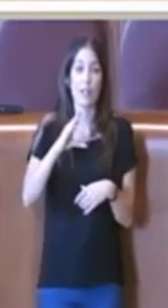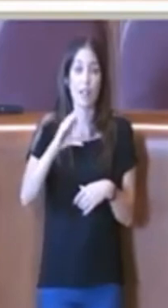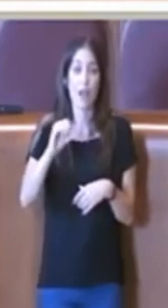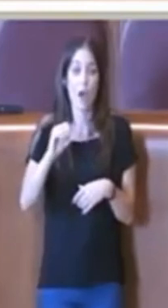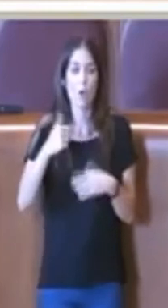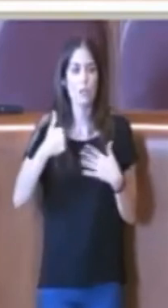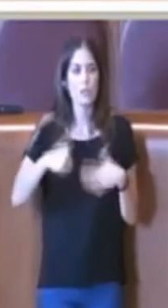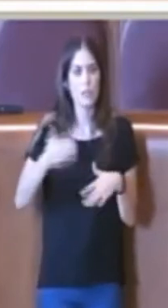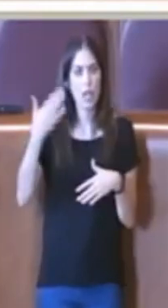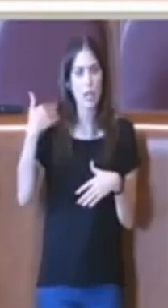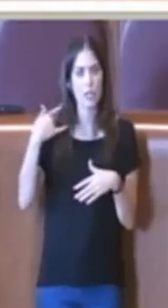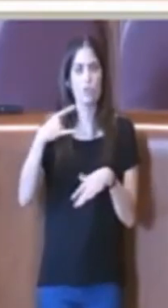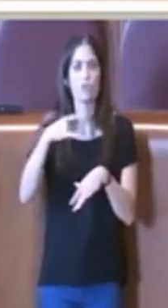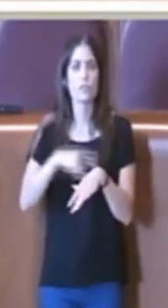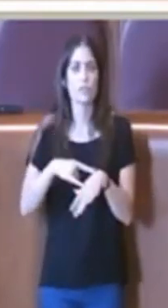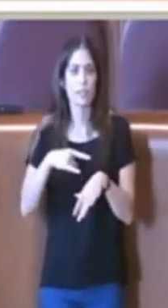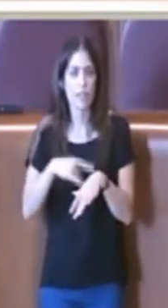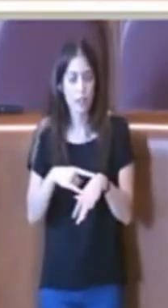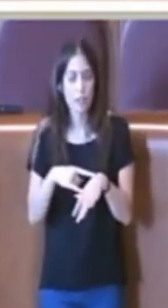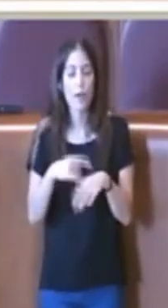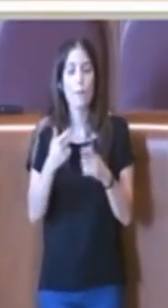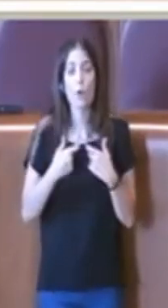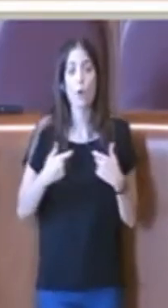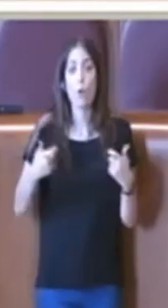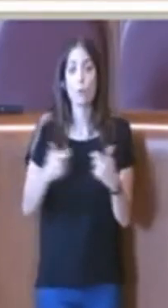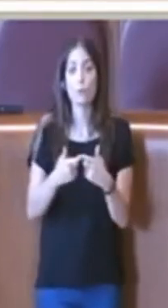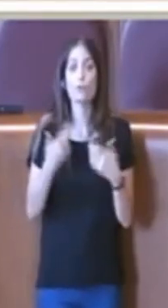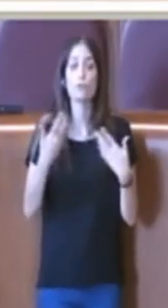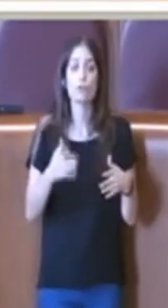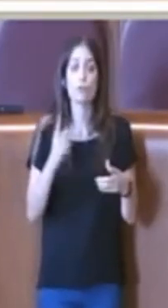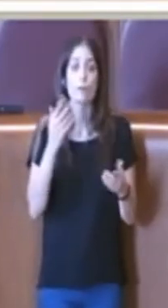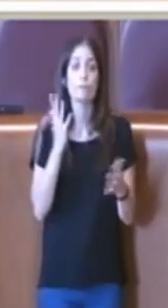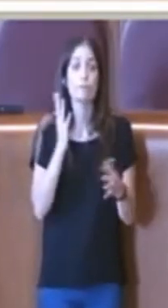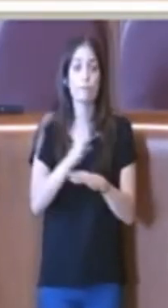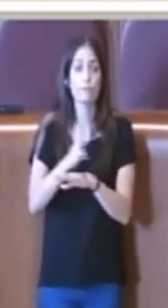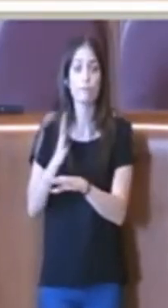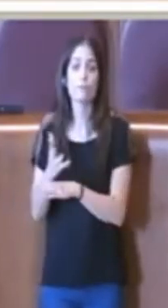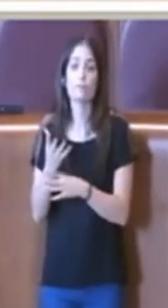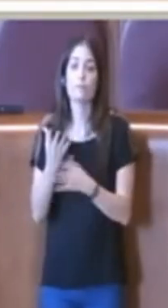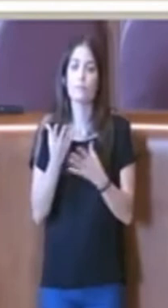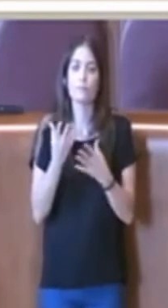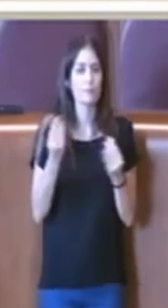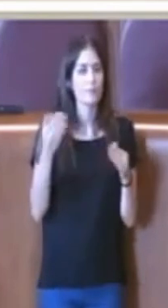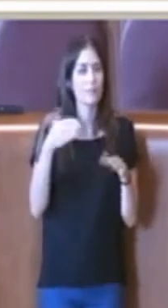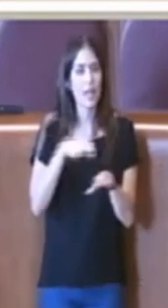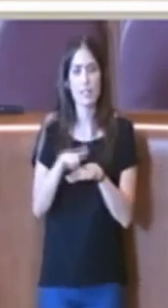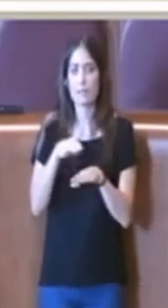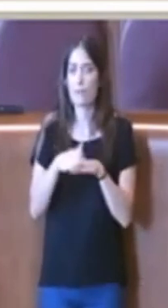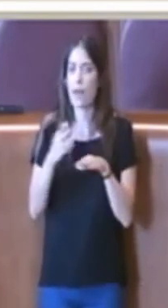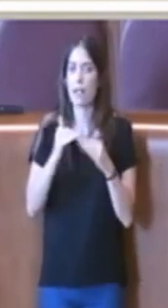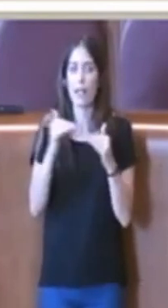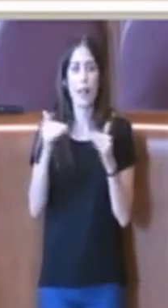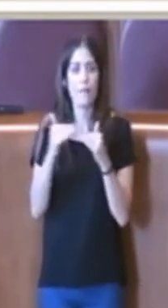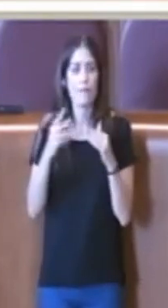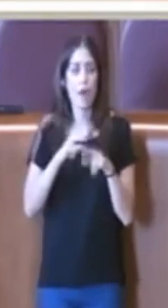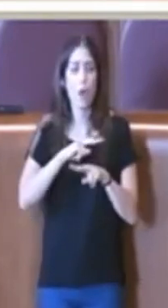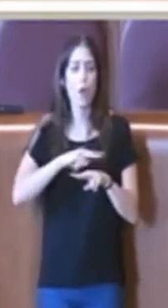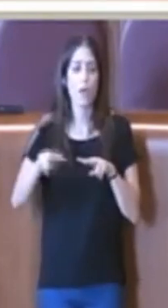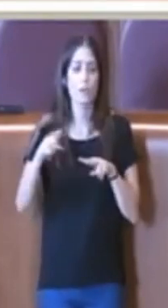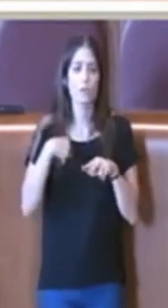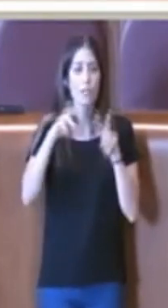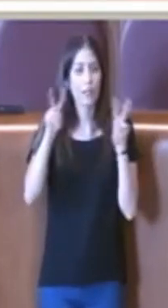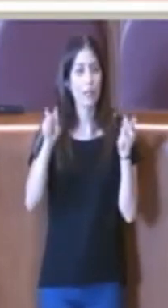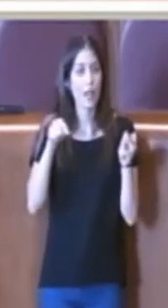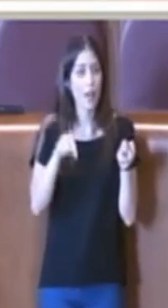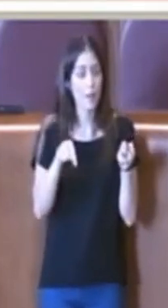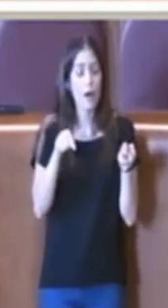settembre è stata una commissione dove sono intervenuti i massimi esperti a livello nazionale sul sul tema